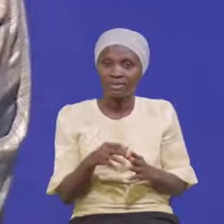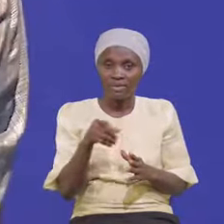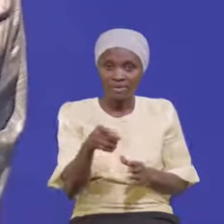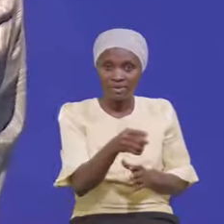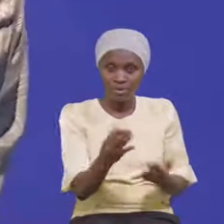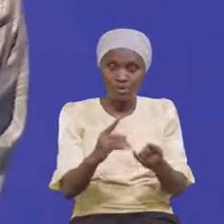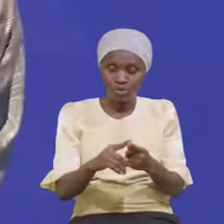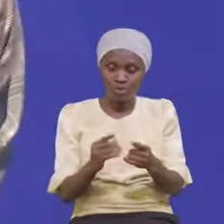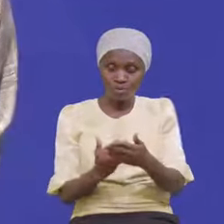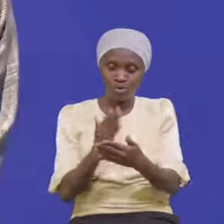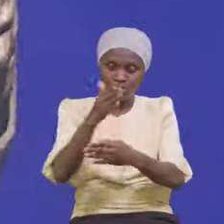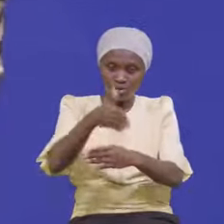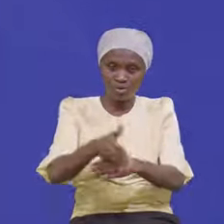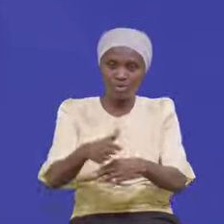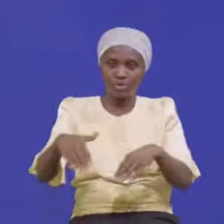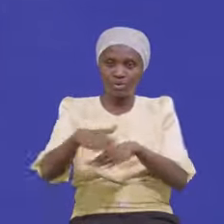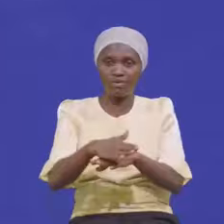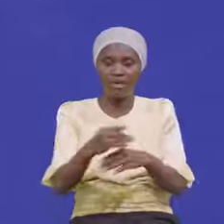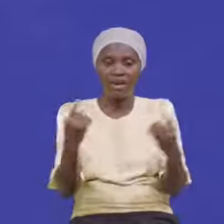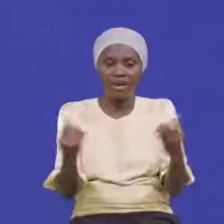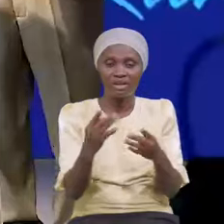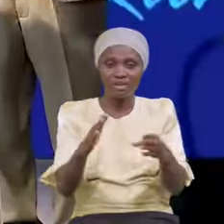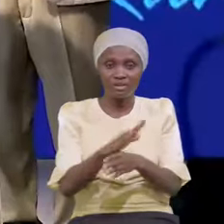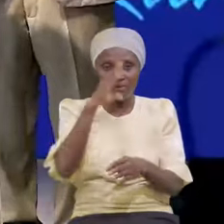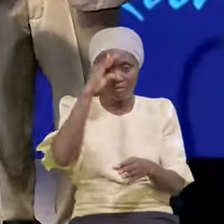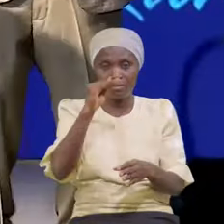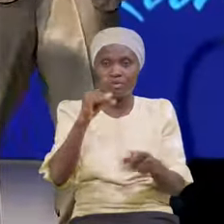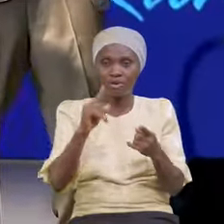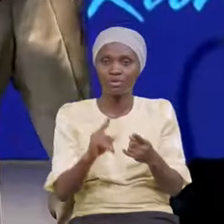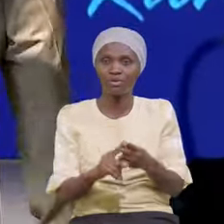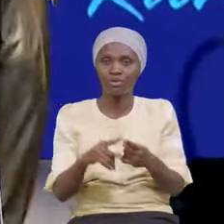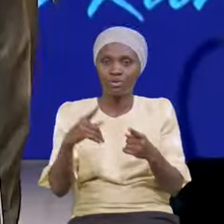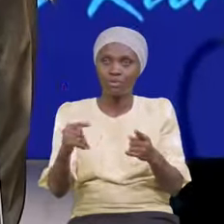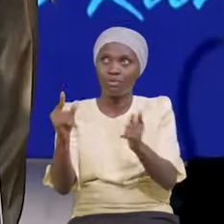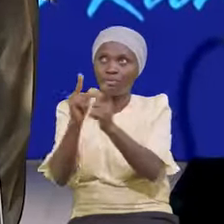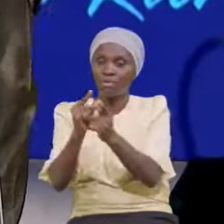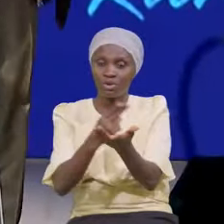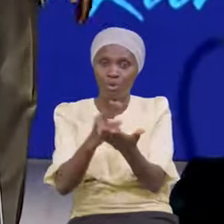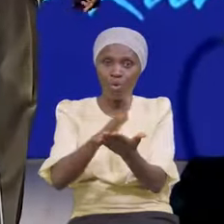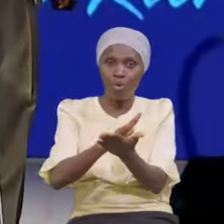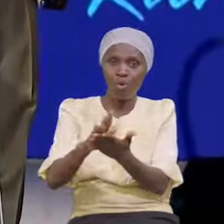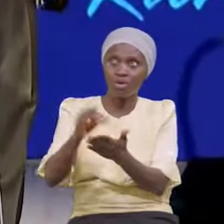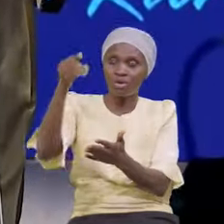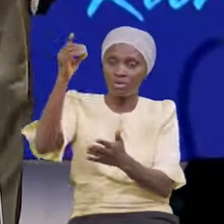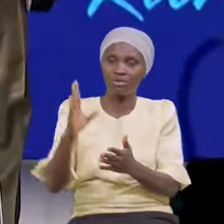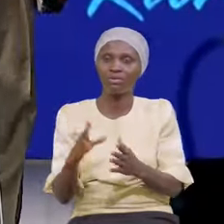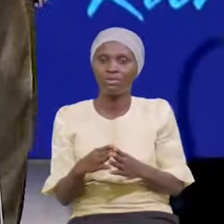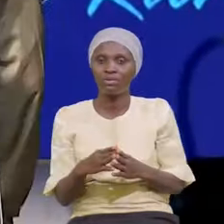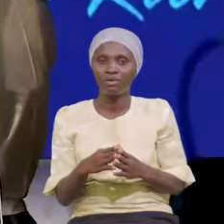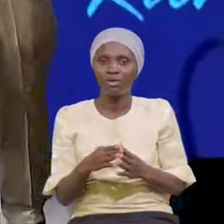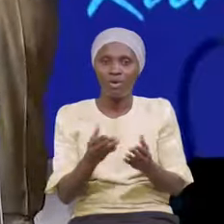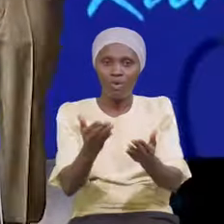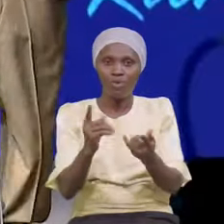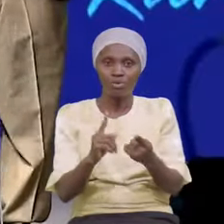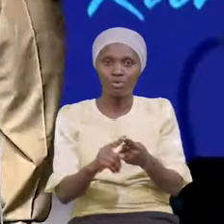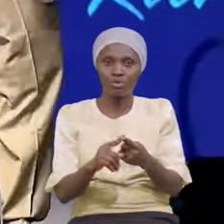దాటి వెళ్ళాలనుకుంటున్నారా? From the sinful man to the holy God. పాపి అయిన మానవుని యొద్ద నుంచి పరిశుద్ధుడైన దేవుని చెంతకు. You want to cross over.